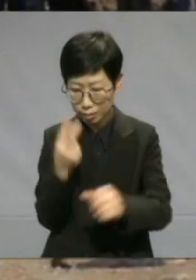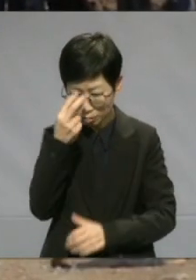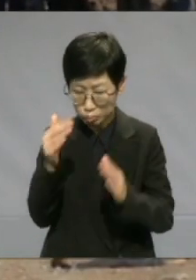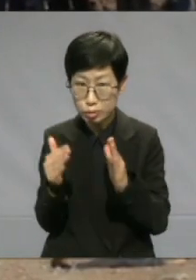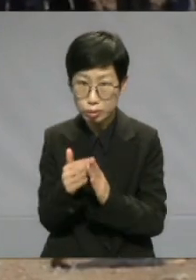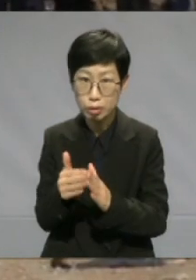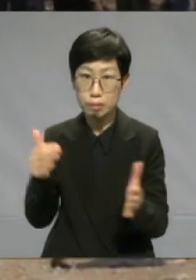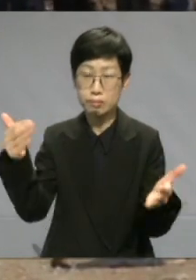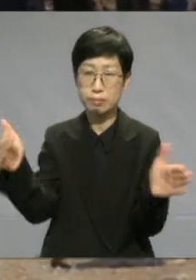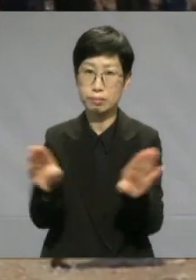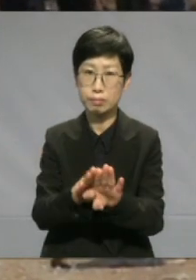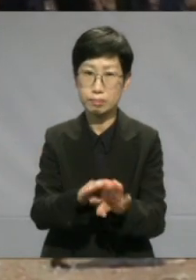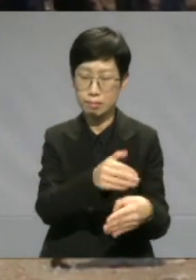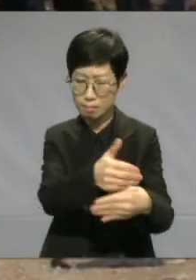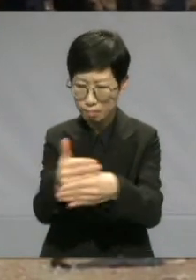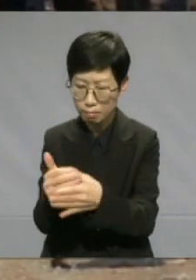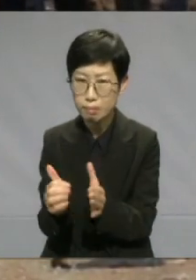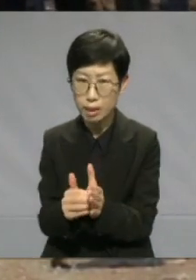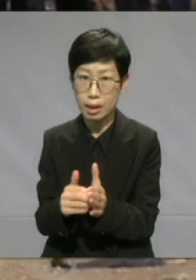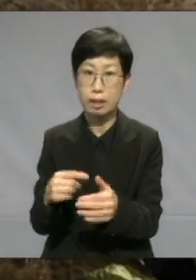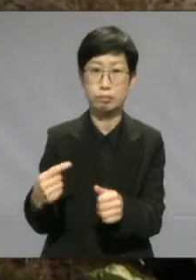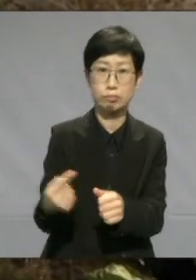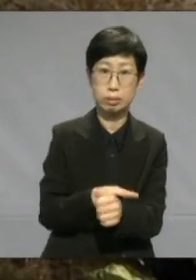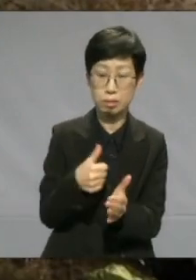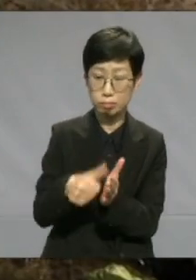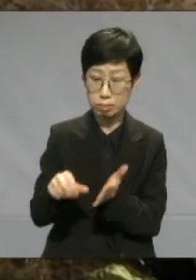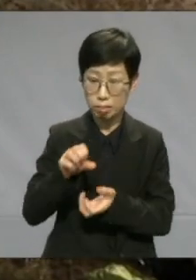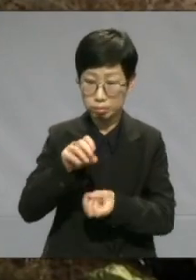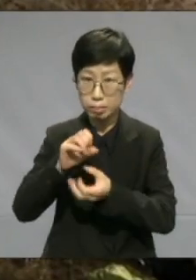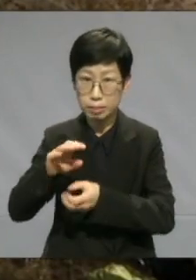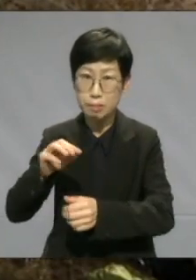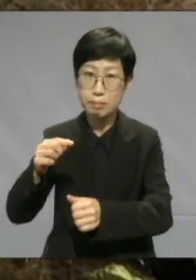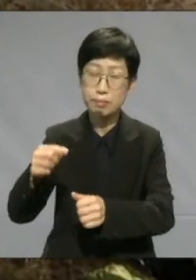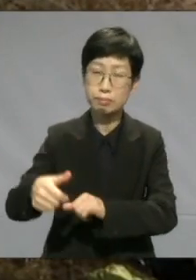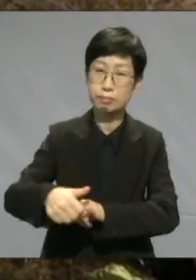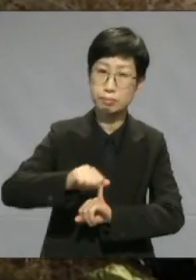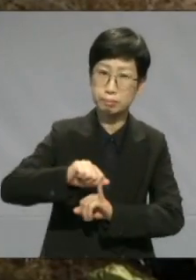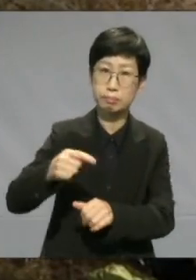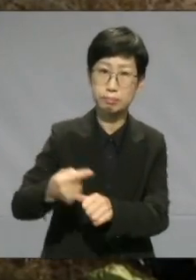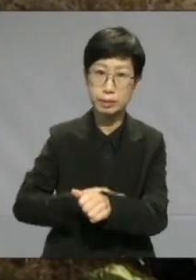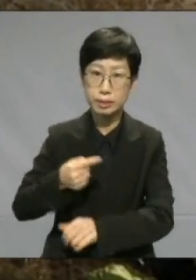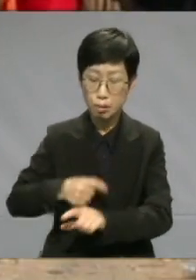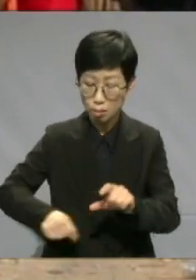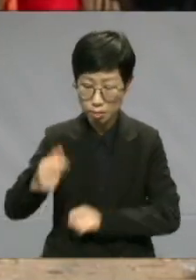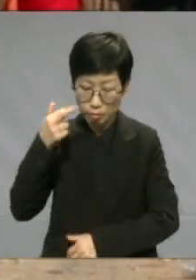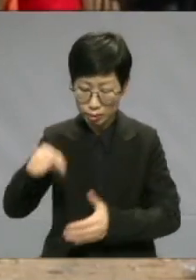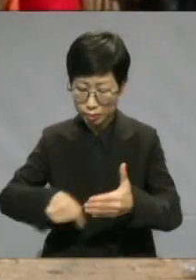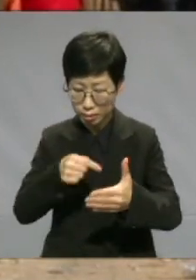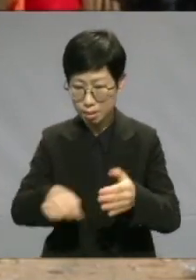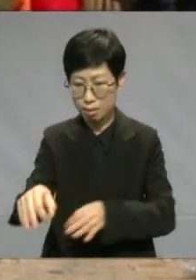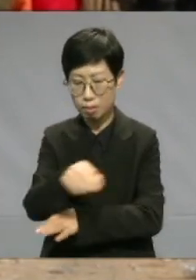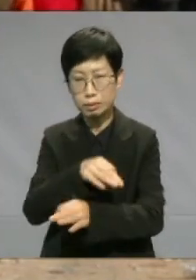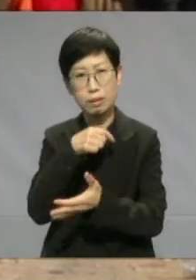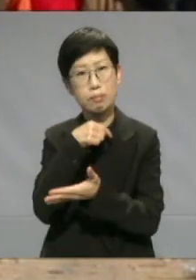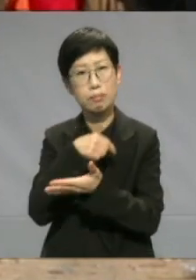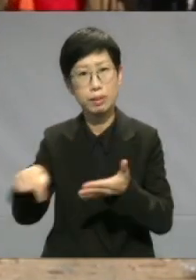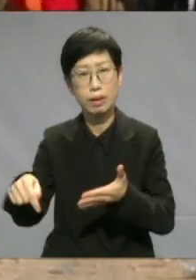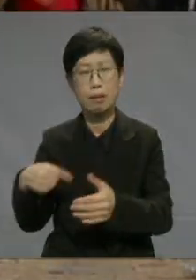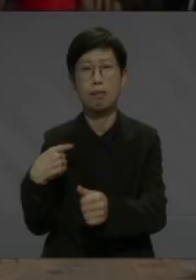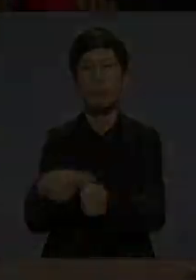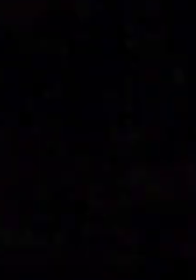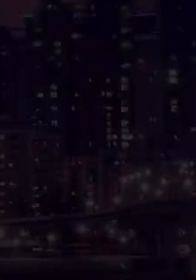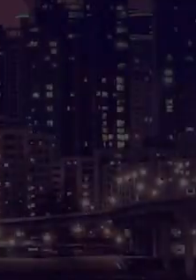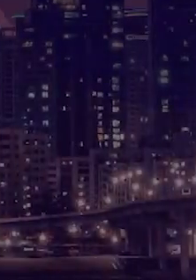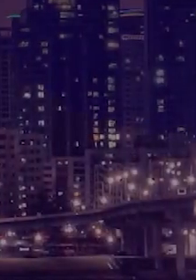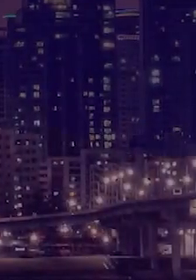잇따라 폐쇄했습니다. 하지만 이에 따라 물류에 차질을 빚으면서 오히려 미국 내 지역 경제가 위축된다는 비판이 잇따랐습니다.